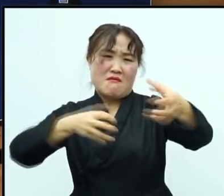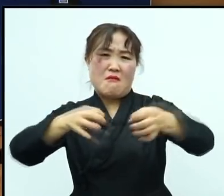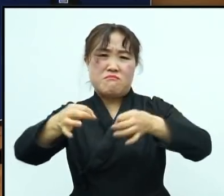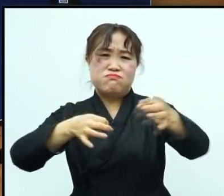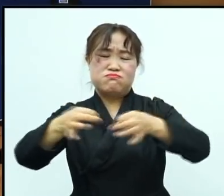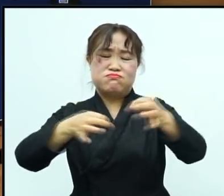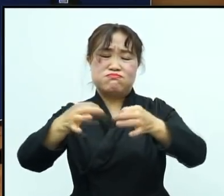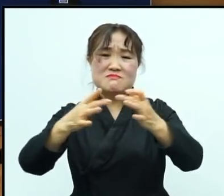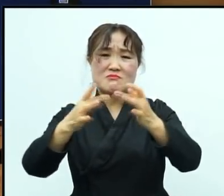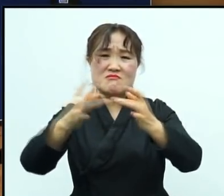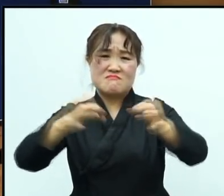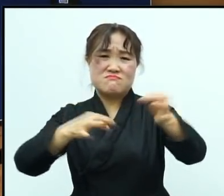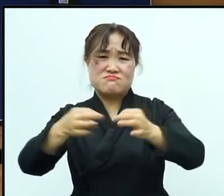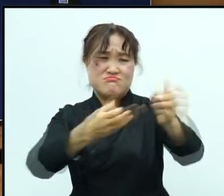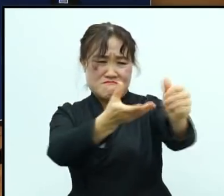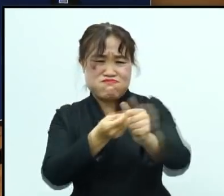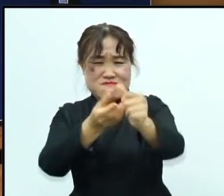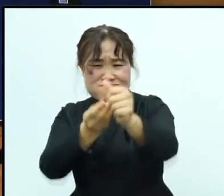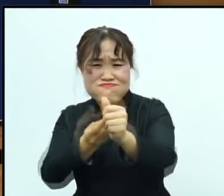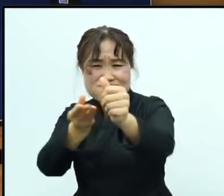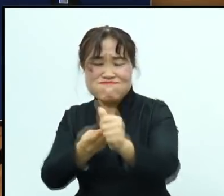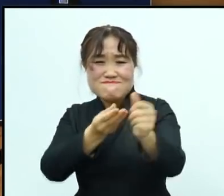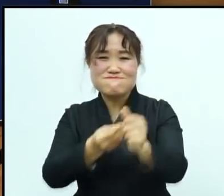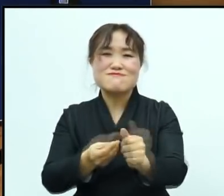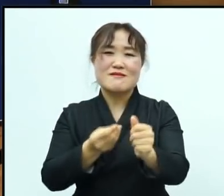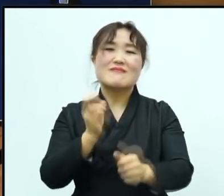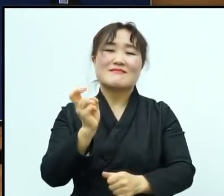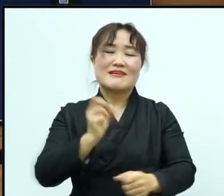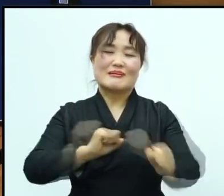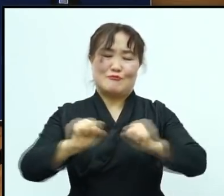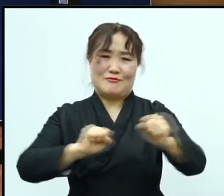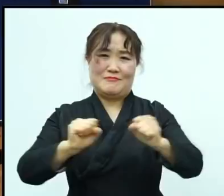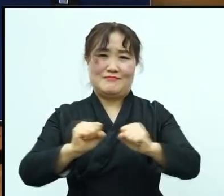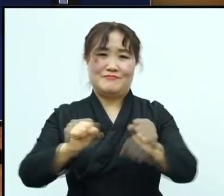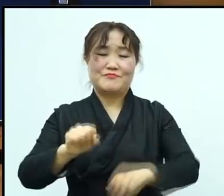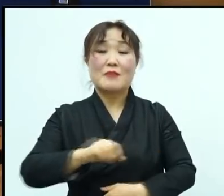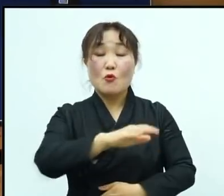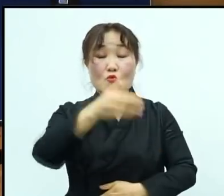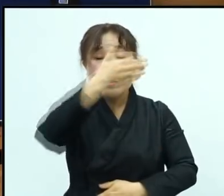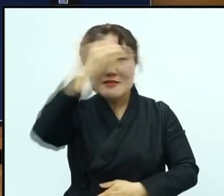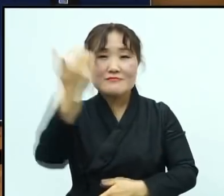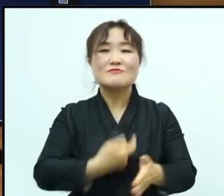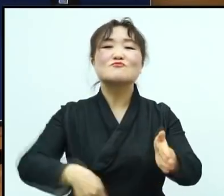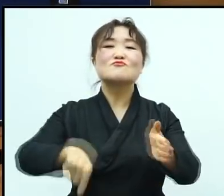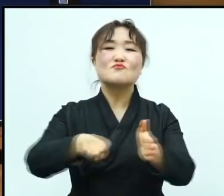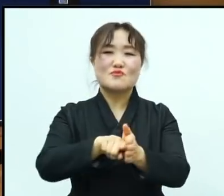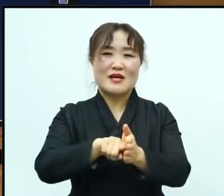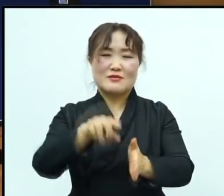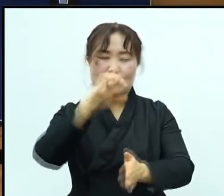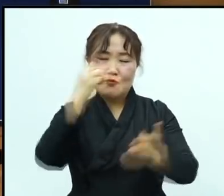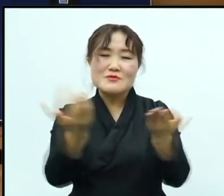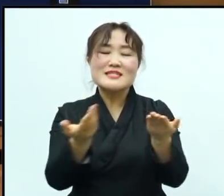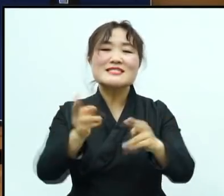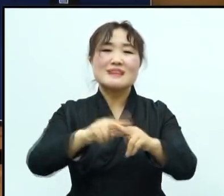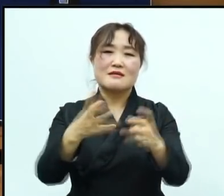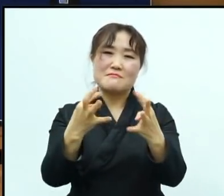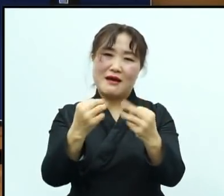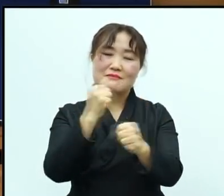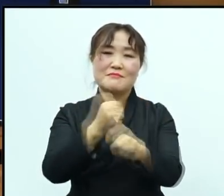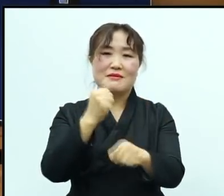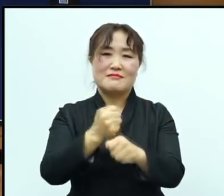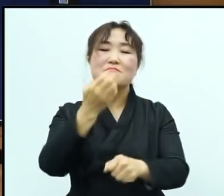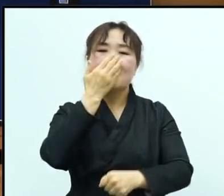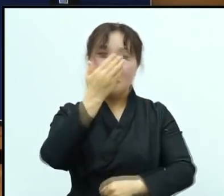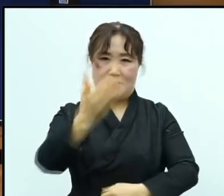투자를 적극 유치하겠습니다. 이는 우리 청년들을 위한 좋은 일자리를 많이 만들어낼 수 있을